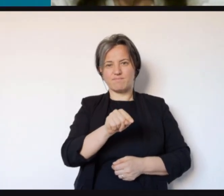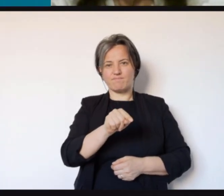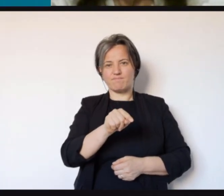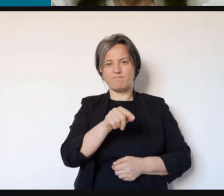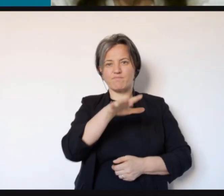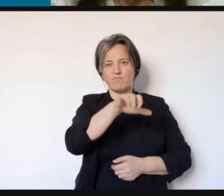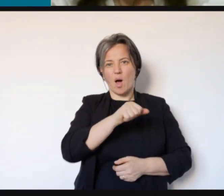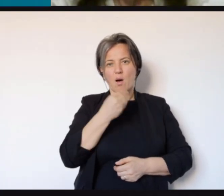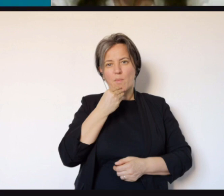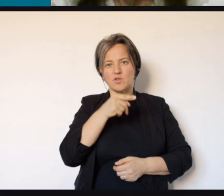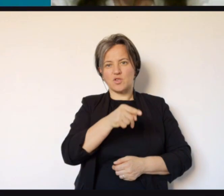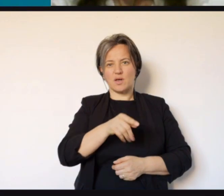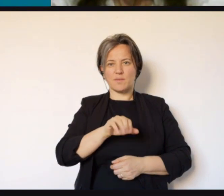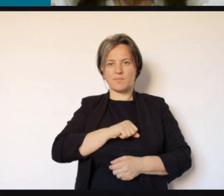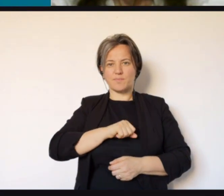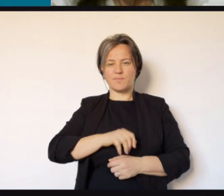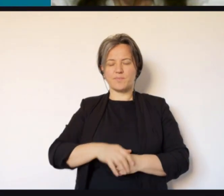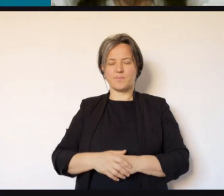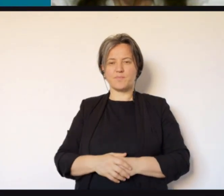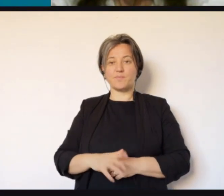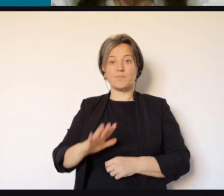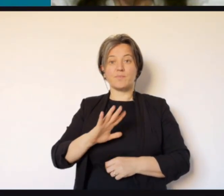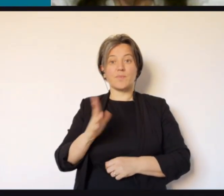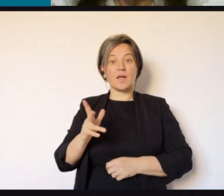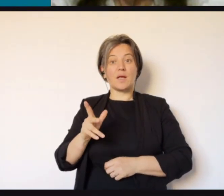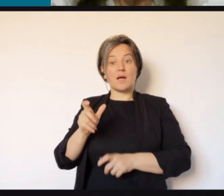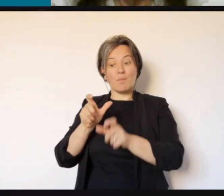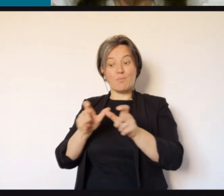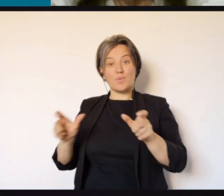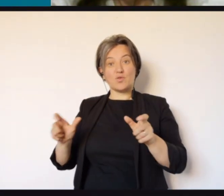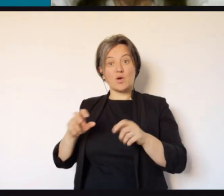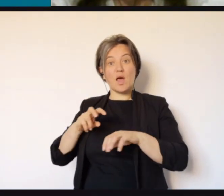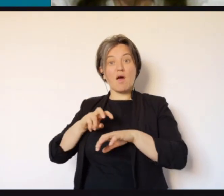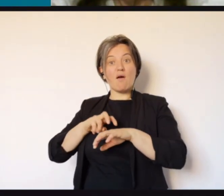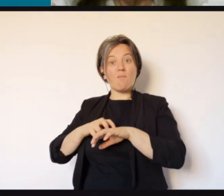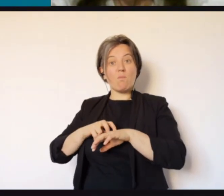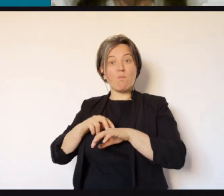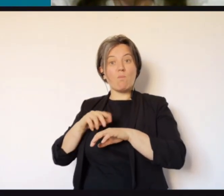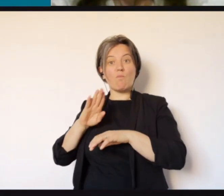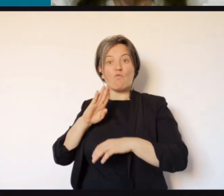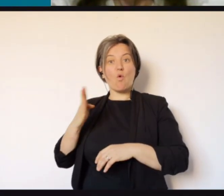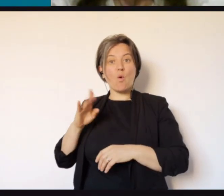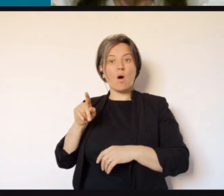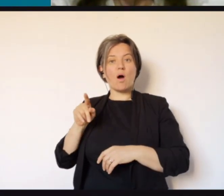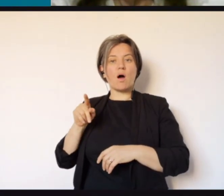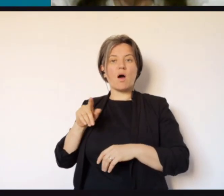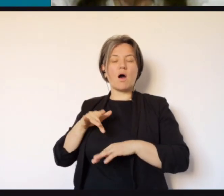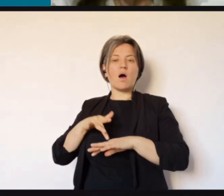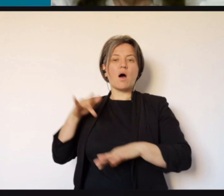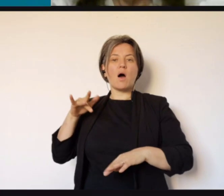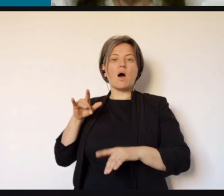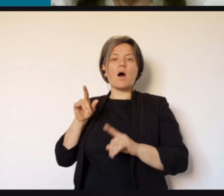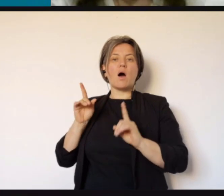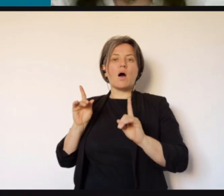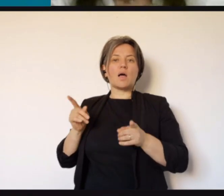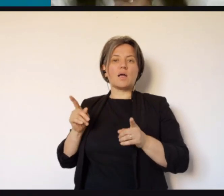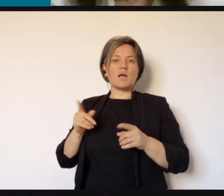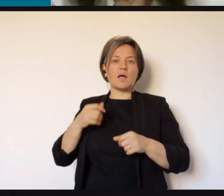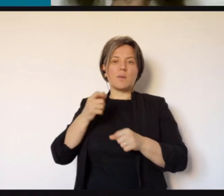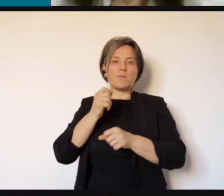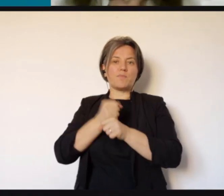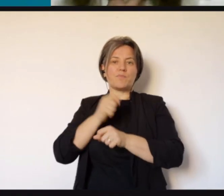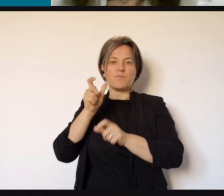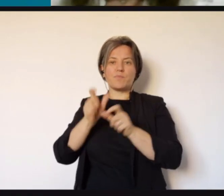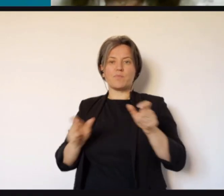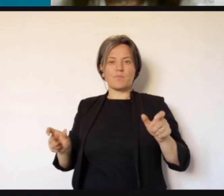Un'altra tipologia di persone fragili e vulnerabili sono i